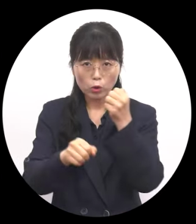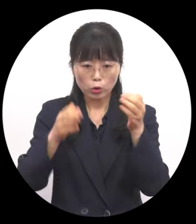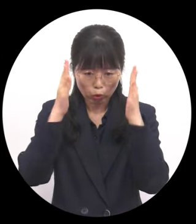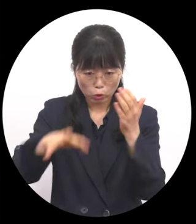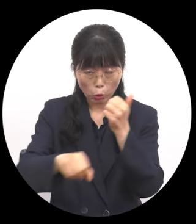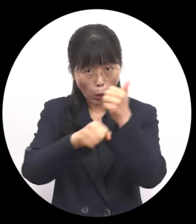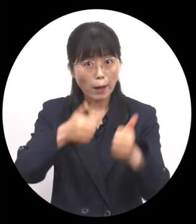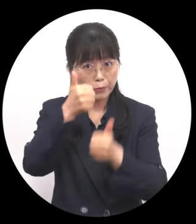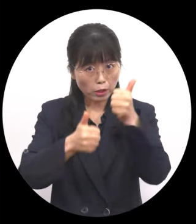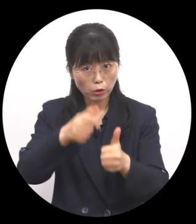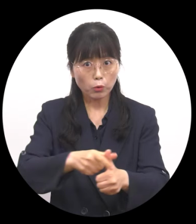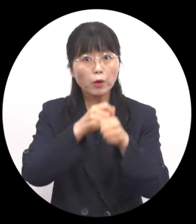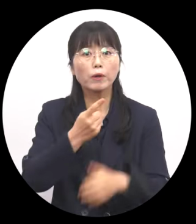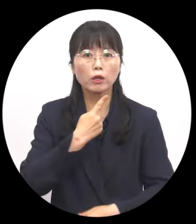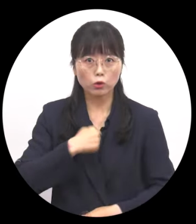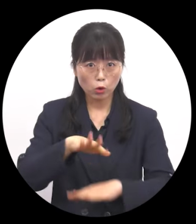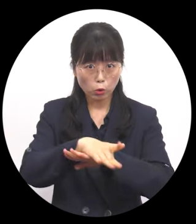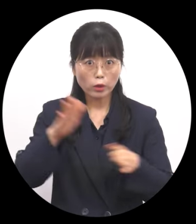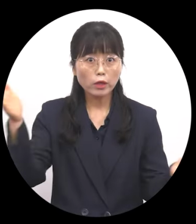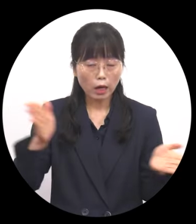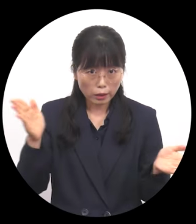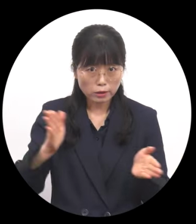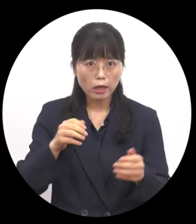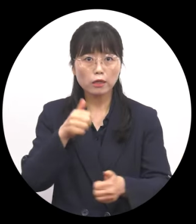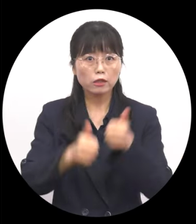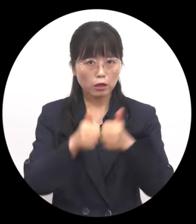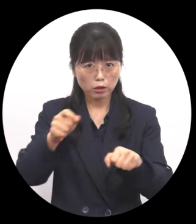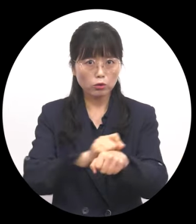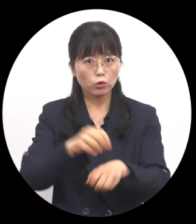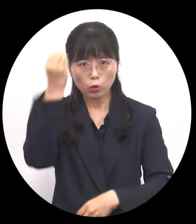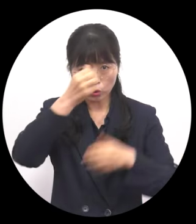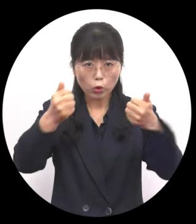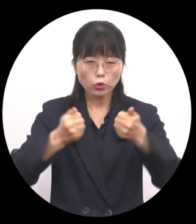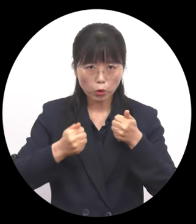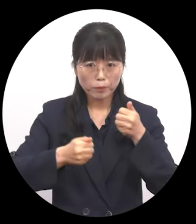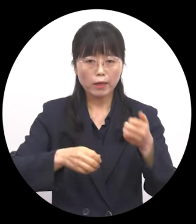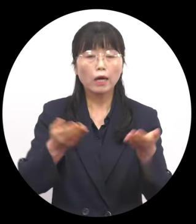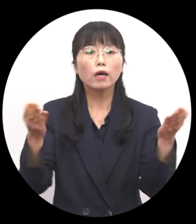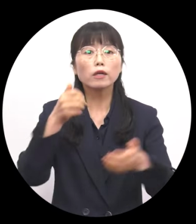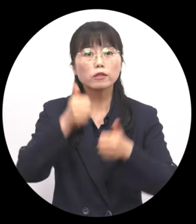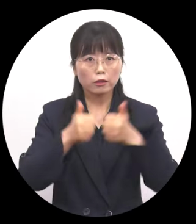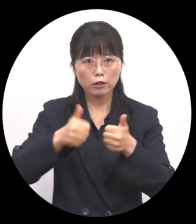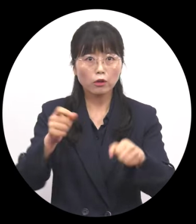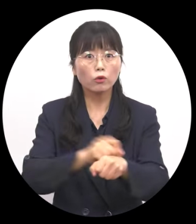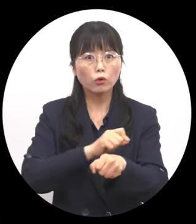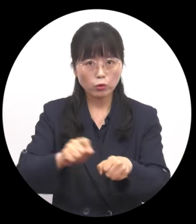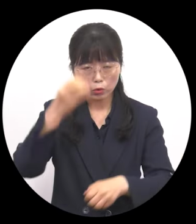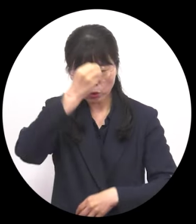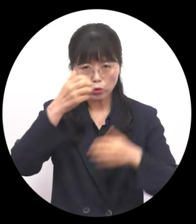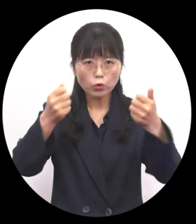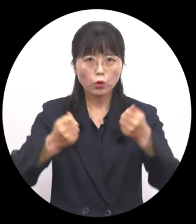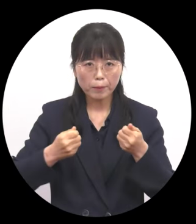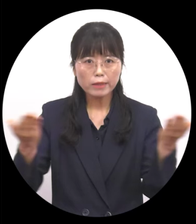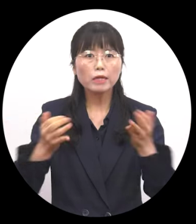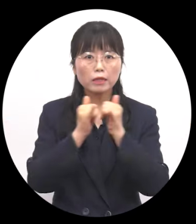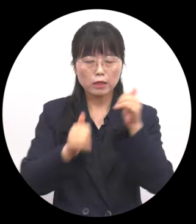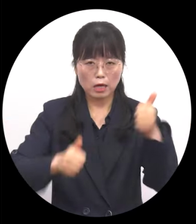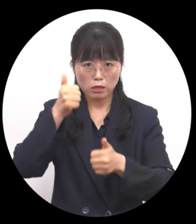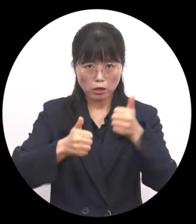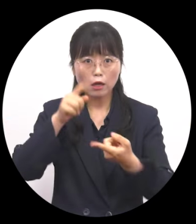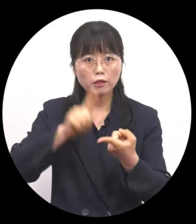종합전형으로 선발하였던 농어촌 학생 전형, 특성화 고교 졸업자 전형, 특성화 고등을 졸업한 재직자